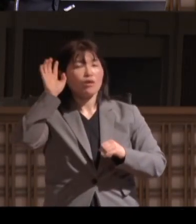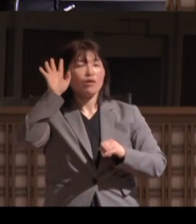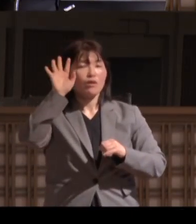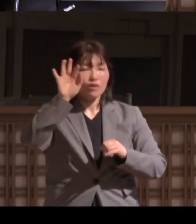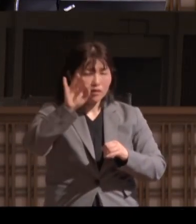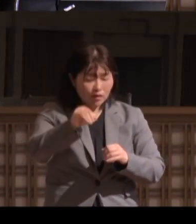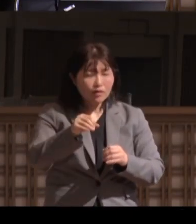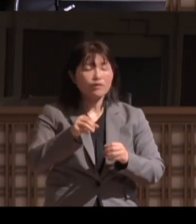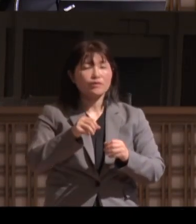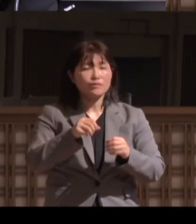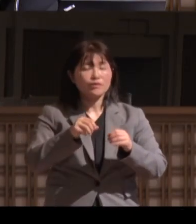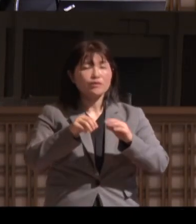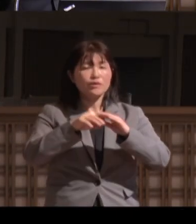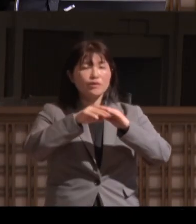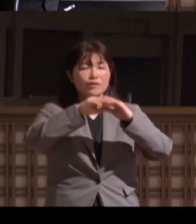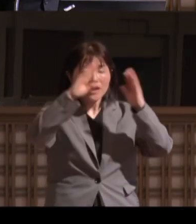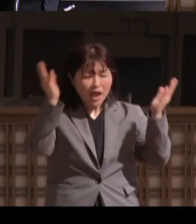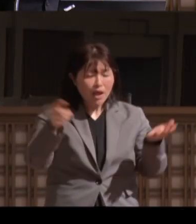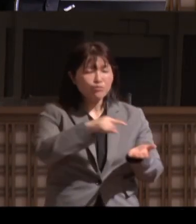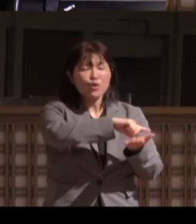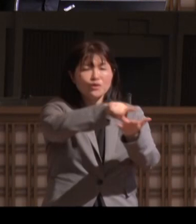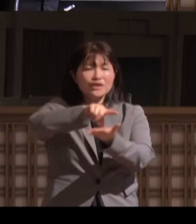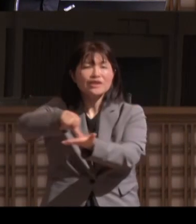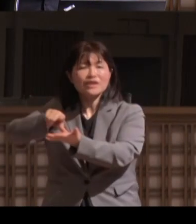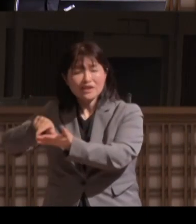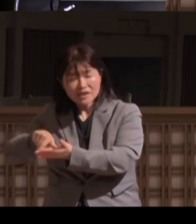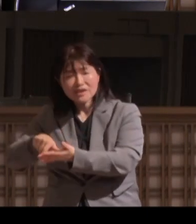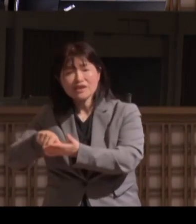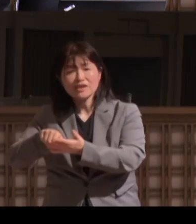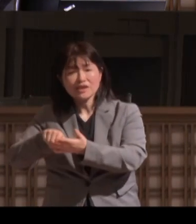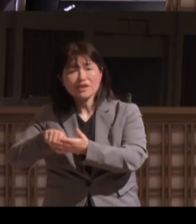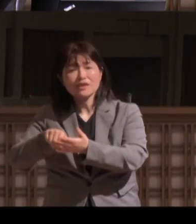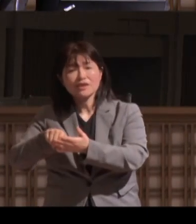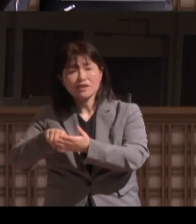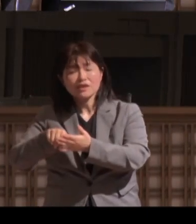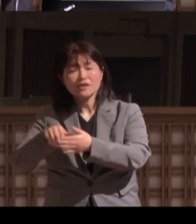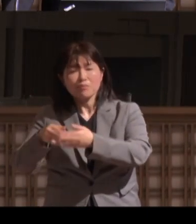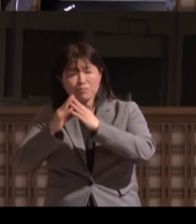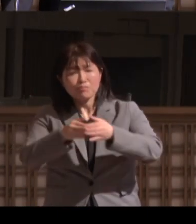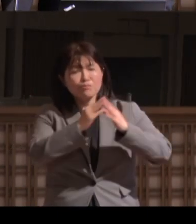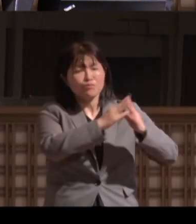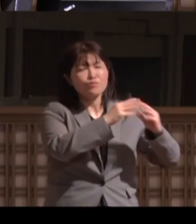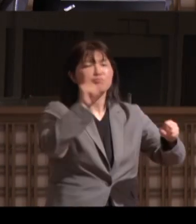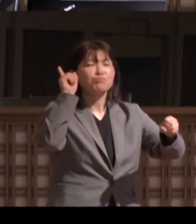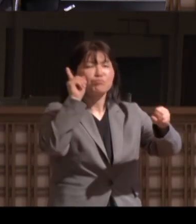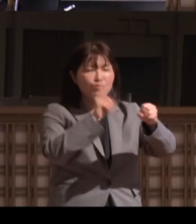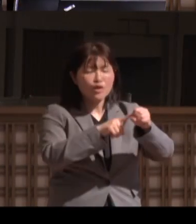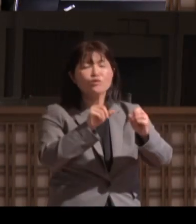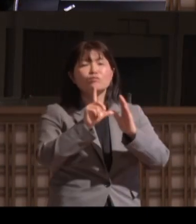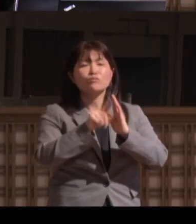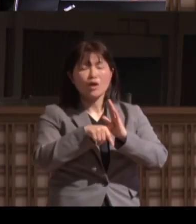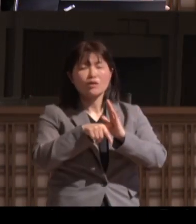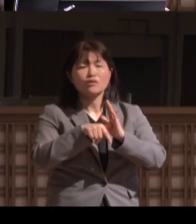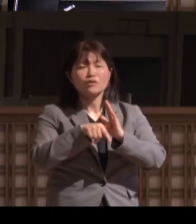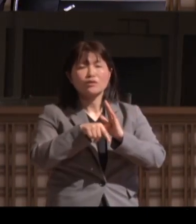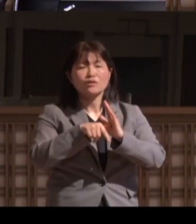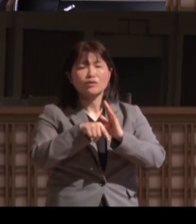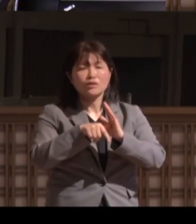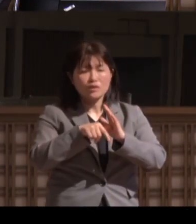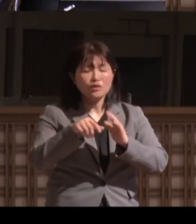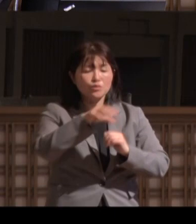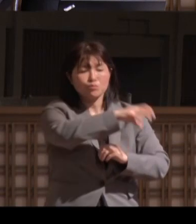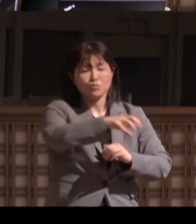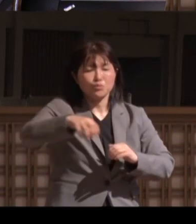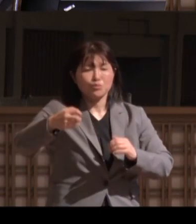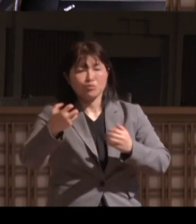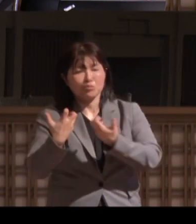市長さんもおっしゃったように全ての地区でえ構築していくということを目指すとだんだん多くの地域が焦ってきて